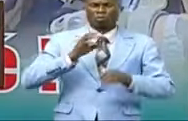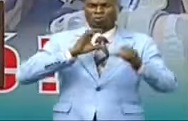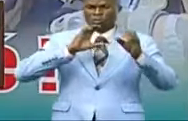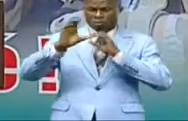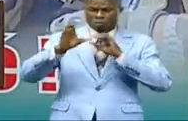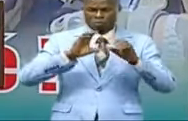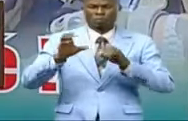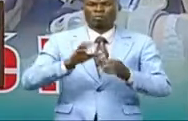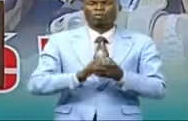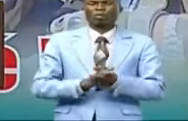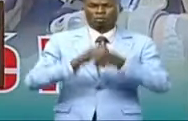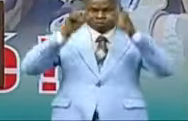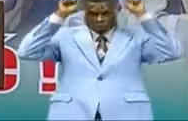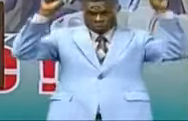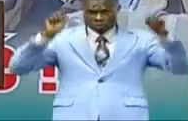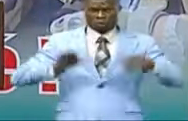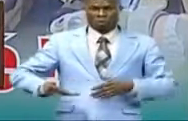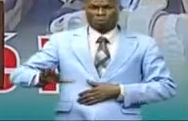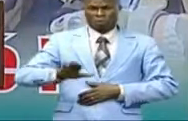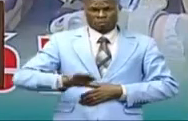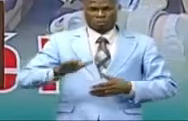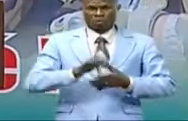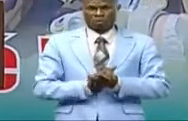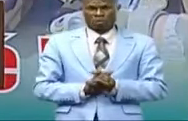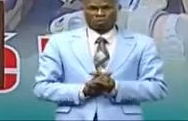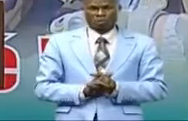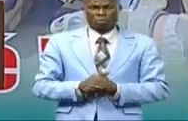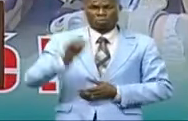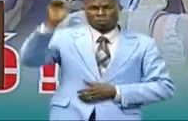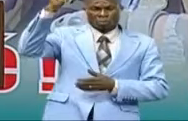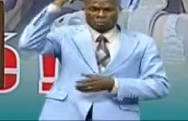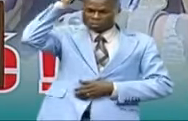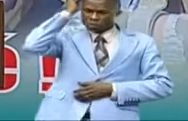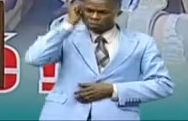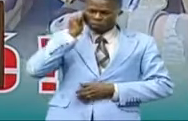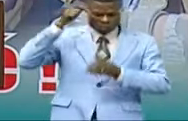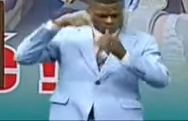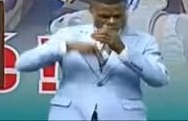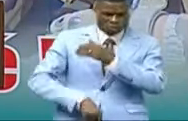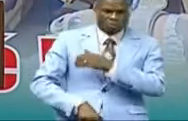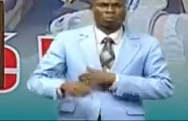communication du président de la République, du port en eau profonde de Banana.